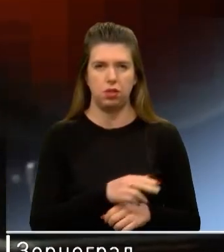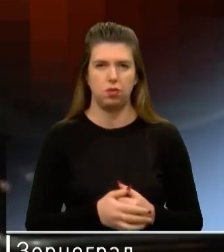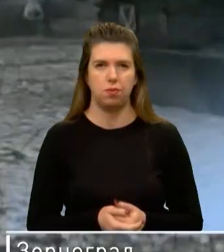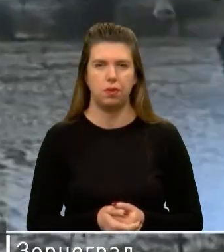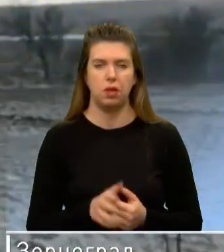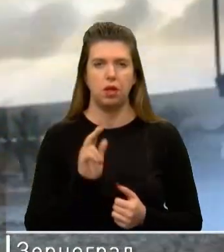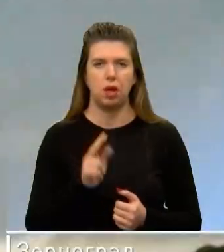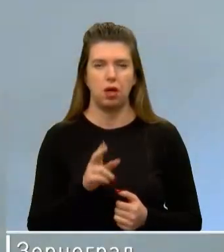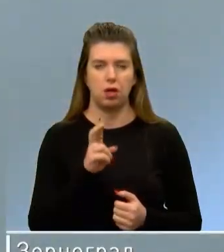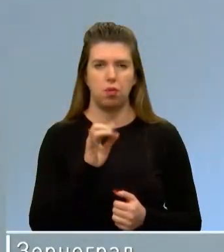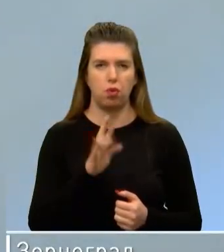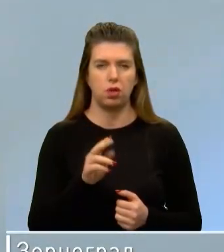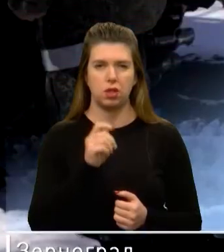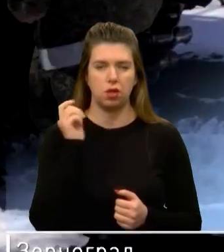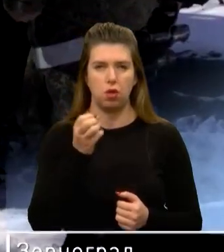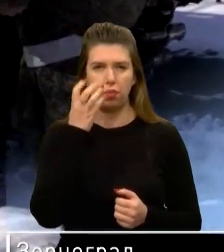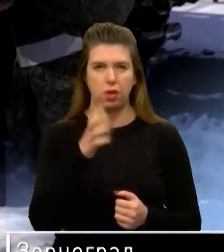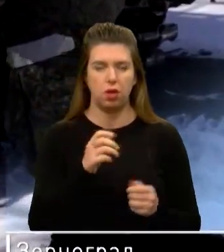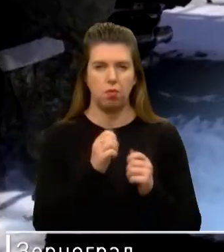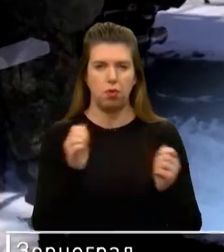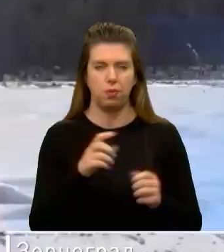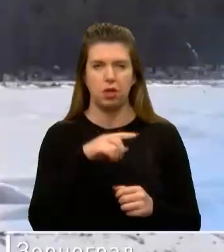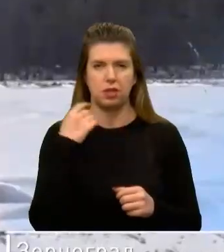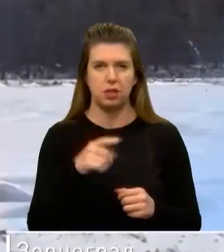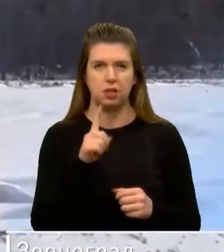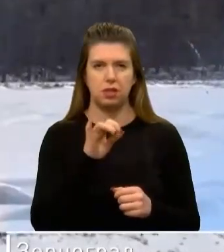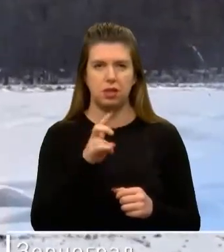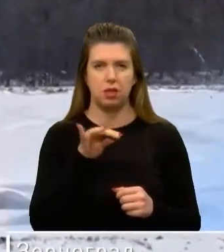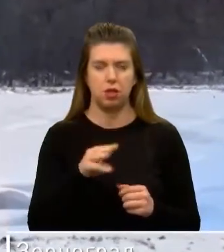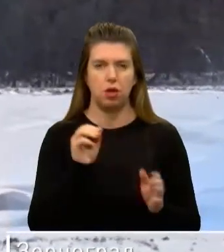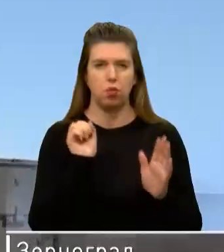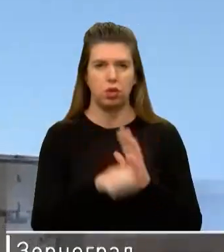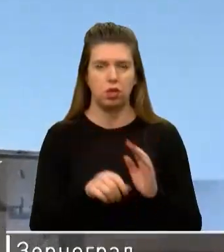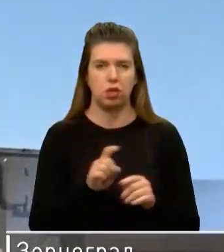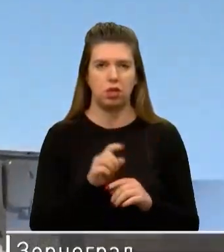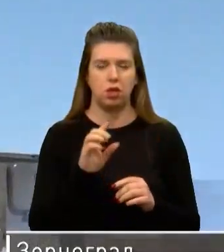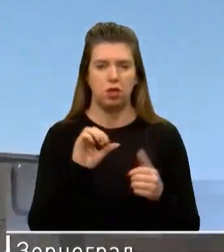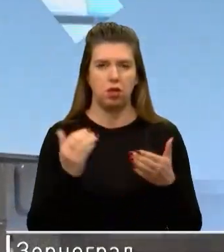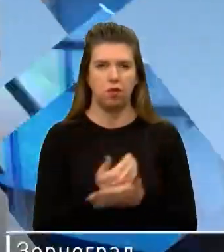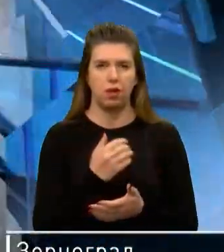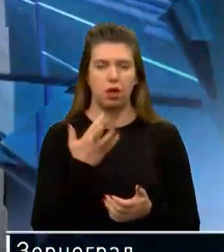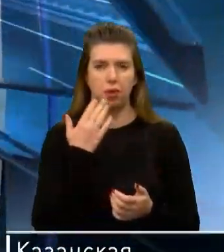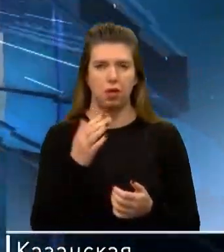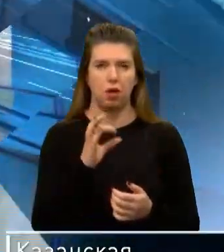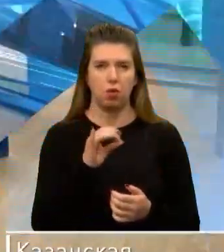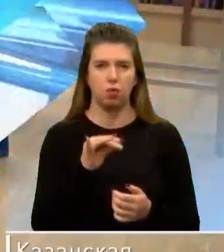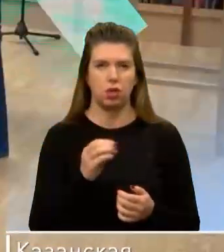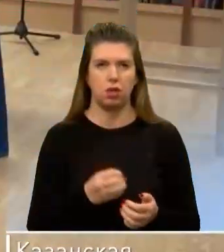как бук перехитрил умную бомбу российские зенитчики уничтожают новейшее американское